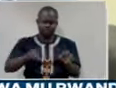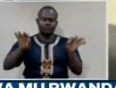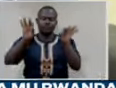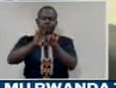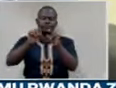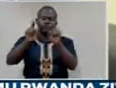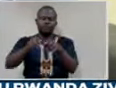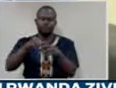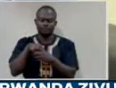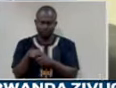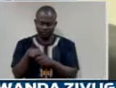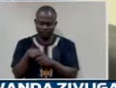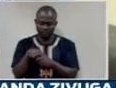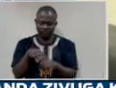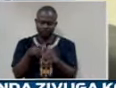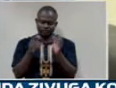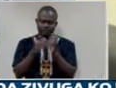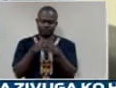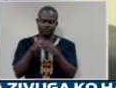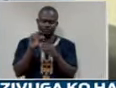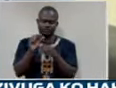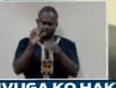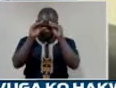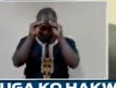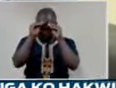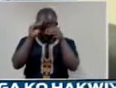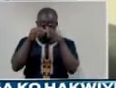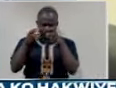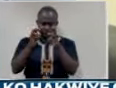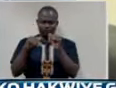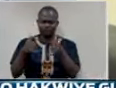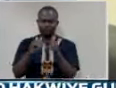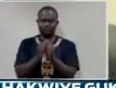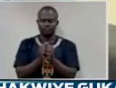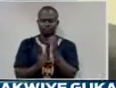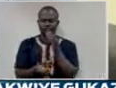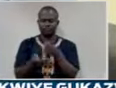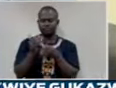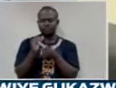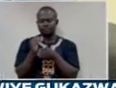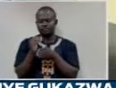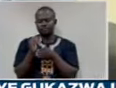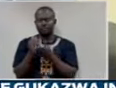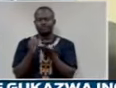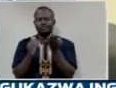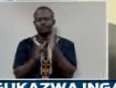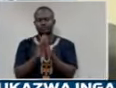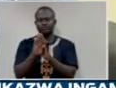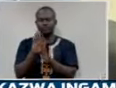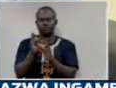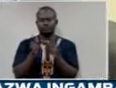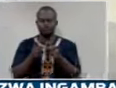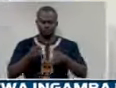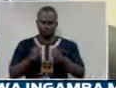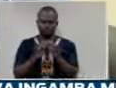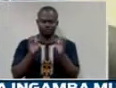watujyanye kandi muri make twize n'uburyo twakina bya giprofessionnelle nyine tugateza imbere aho tuvuka